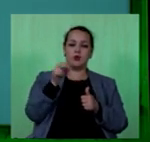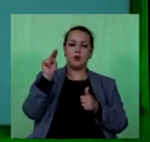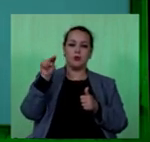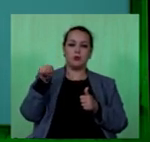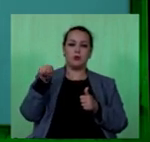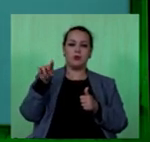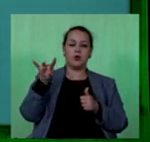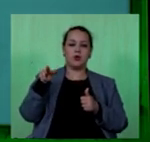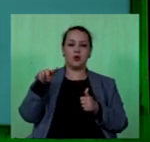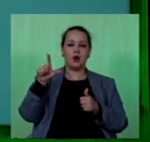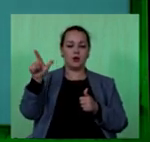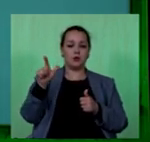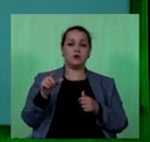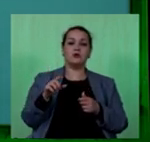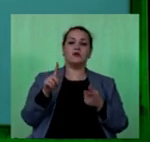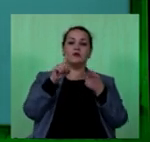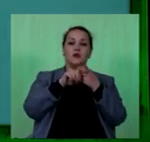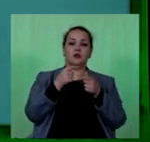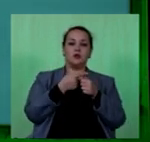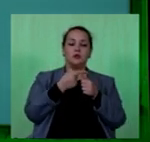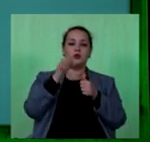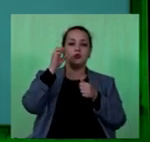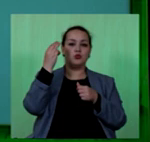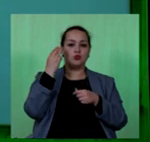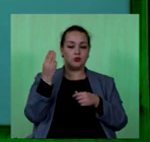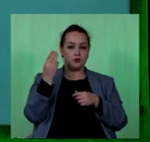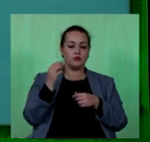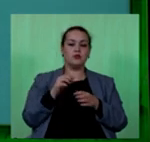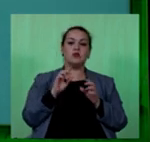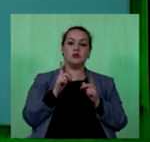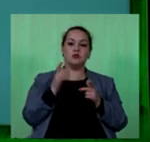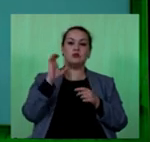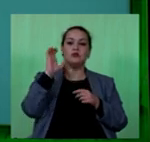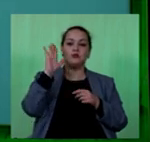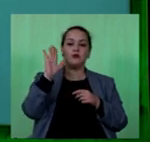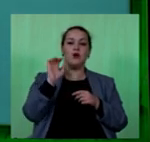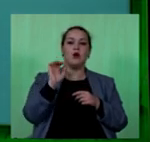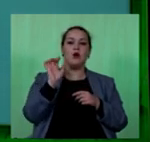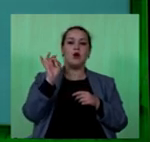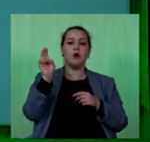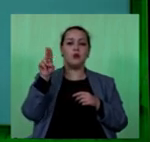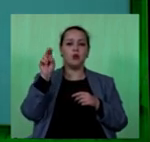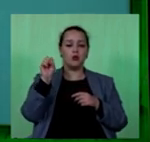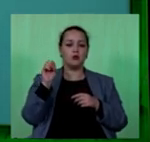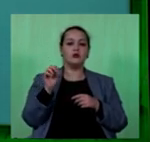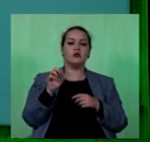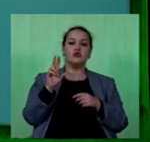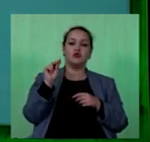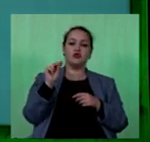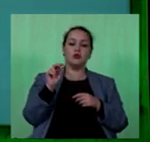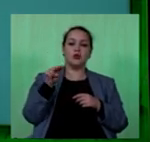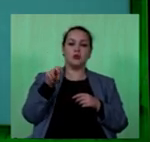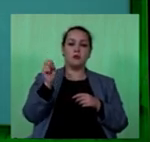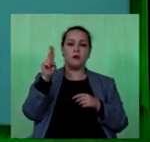существительными и согласуются с ними вроде числе и падеже для этого мы должны сначала определить род имени